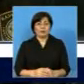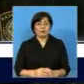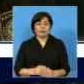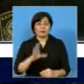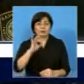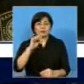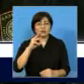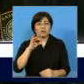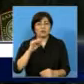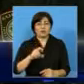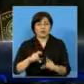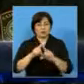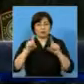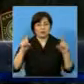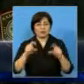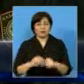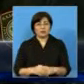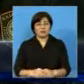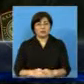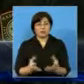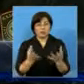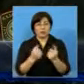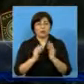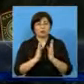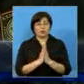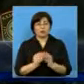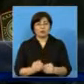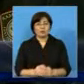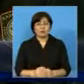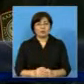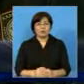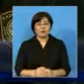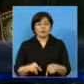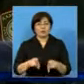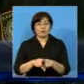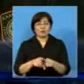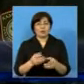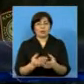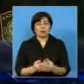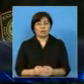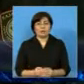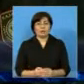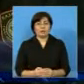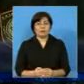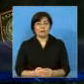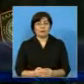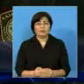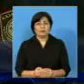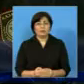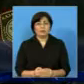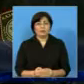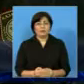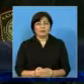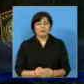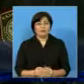сертификатталған магазиндерден, жаңа дүкендерден алуды сұраймыз. Сонымен қатар жаңағыдай барлық сатқан